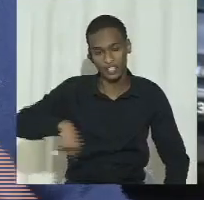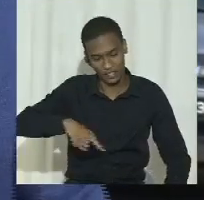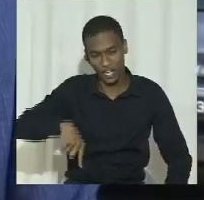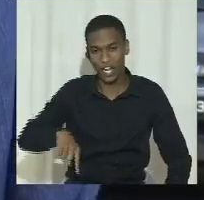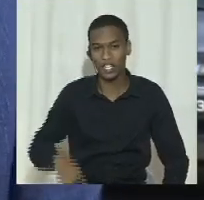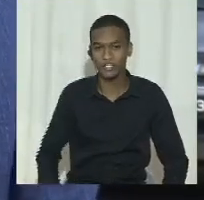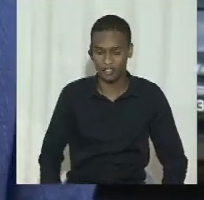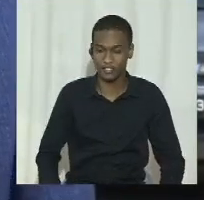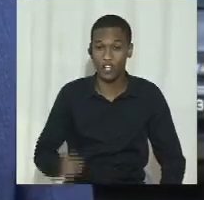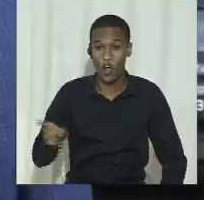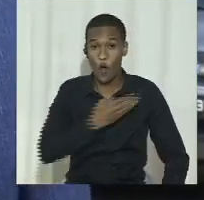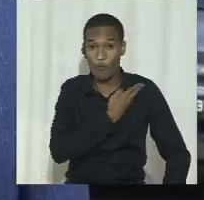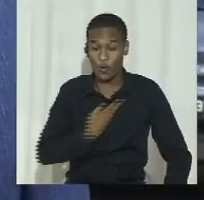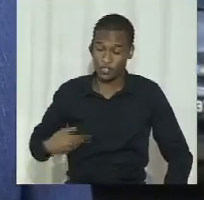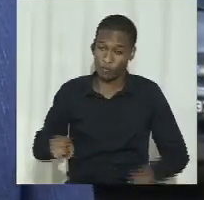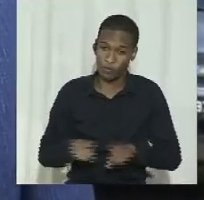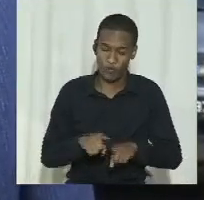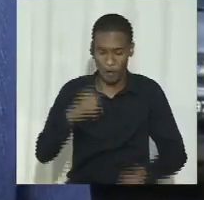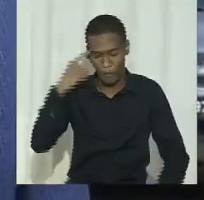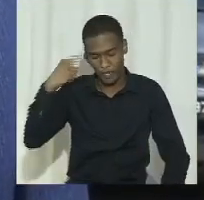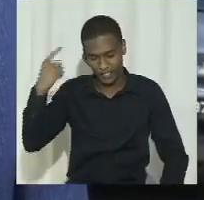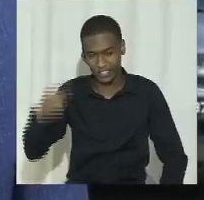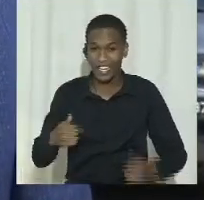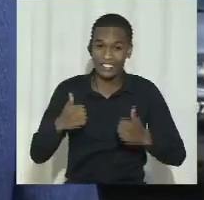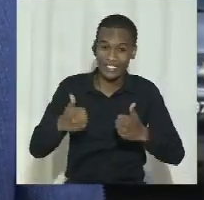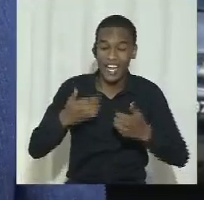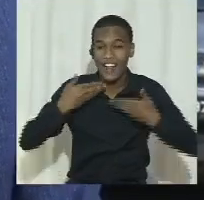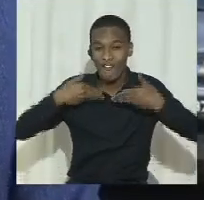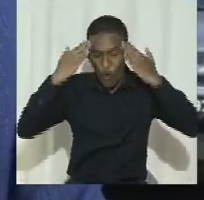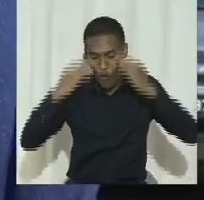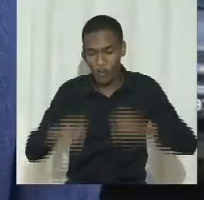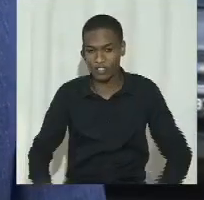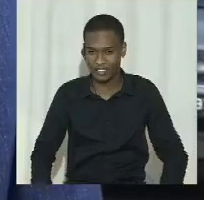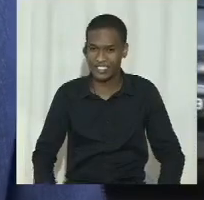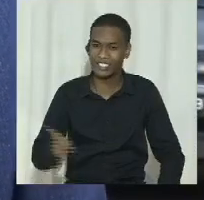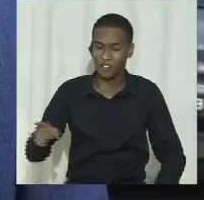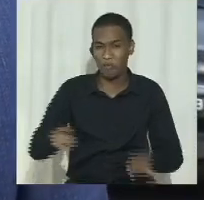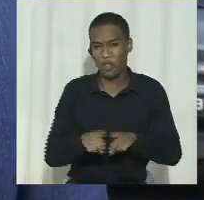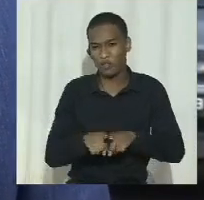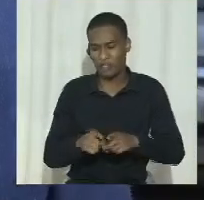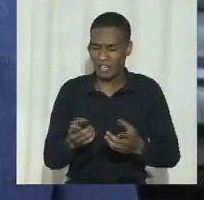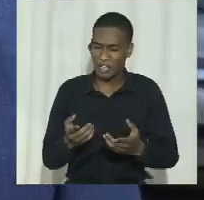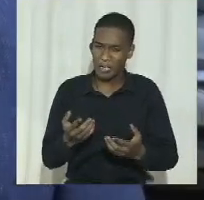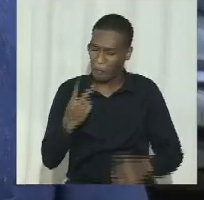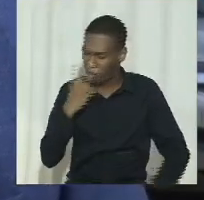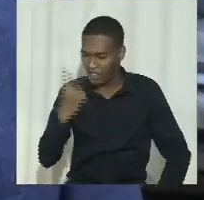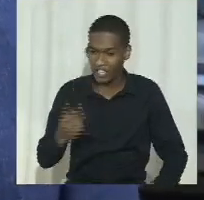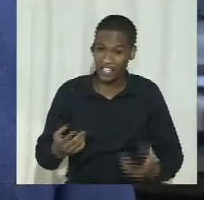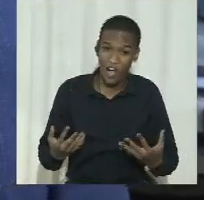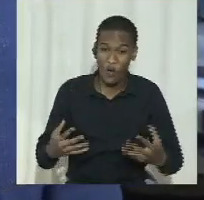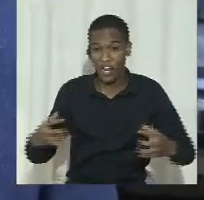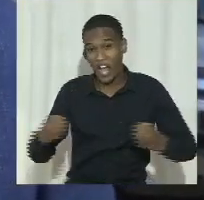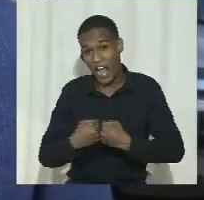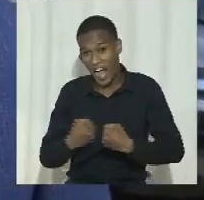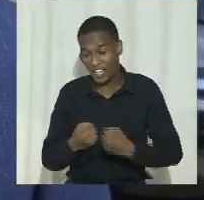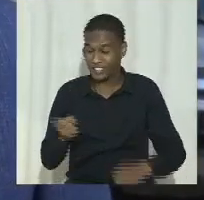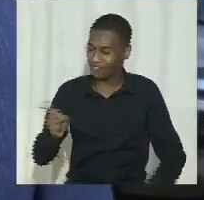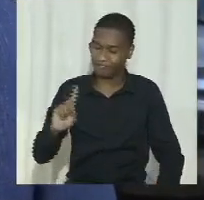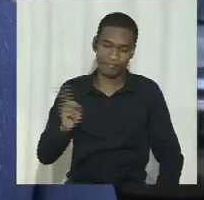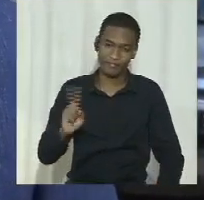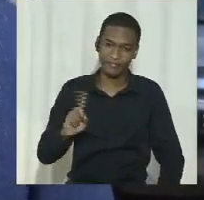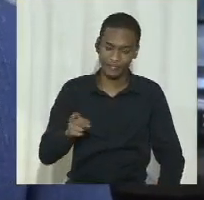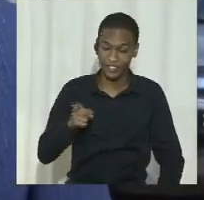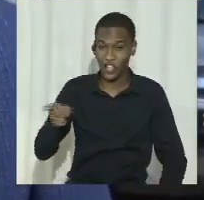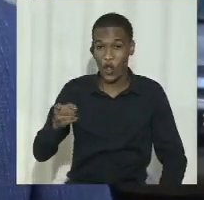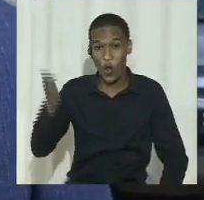ny ahentitra anazy dia ny ahatsara vahoaka fa tsy hoe ilakisa amin'ny vahoaka akory. Efa voafaritry ny lalàna ny fepetra tsy maintsy raisina